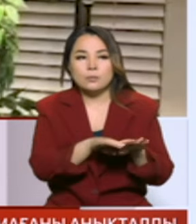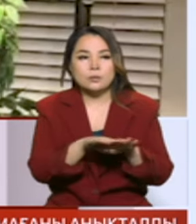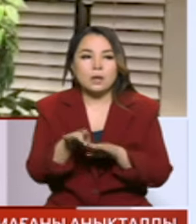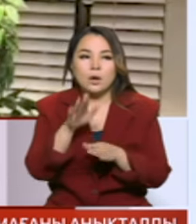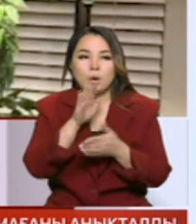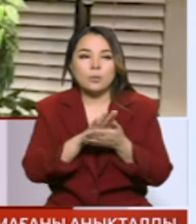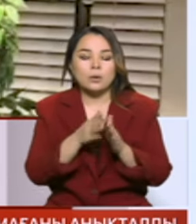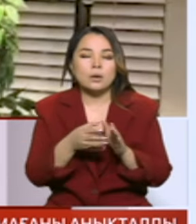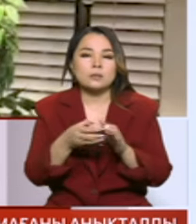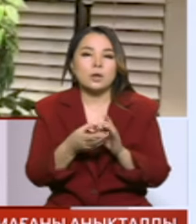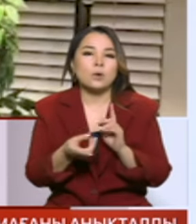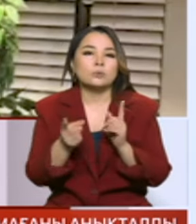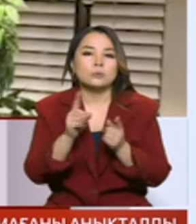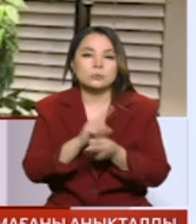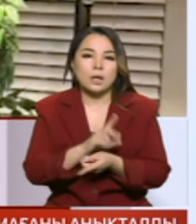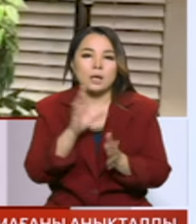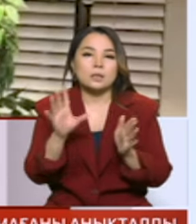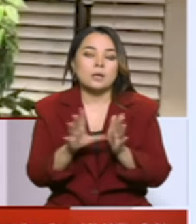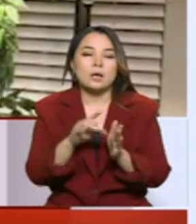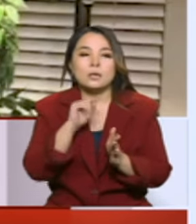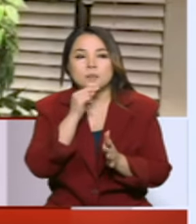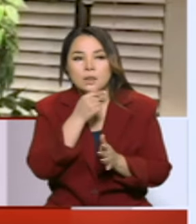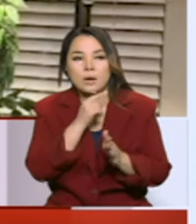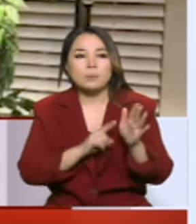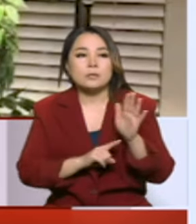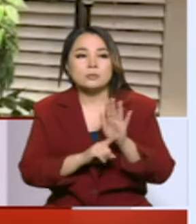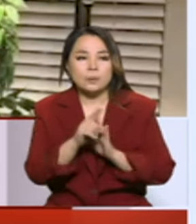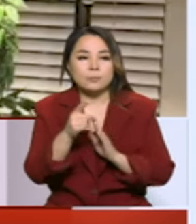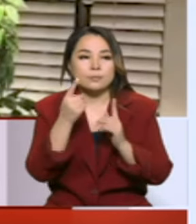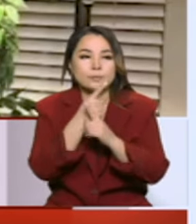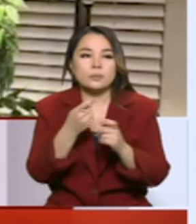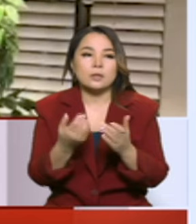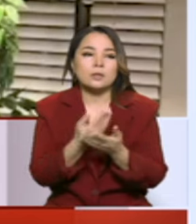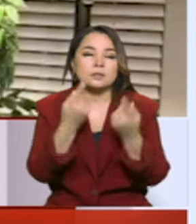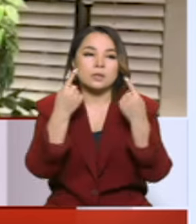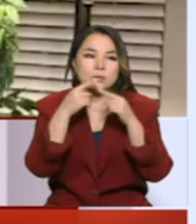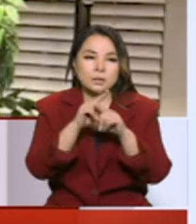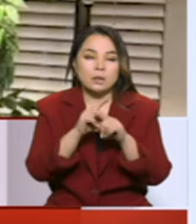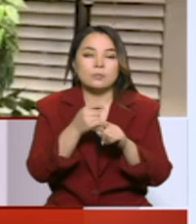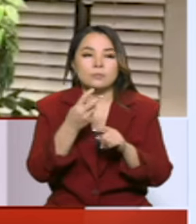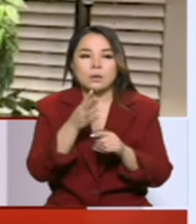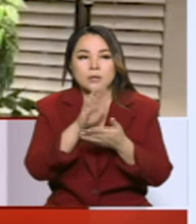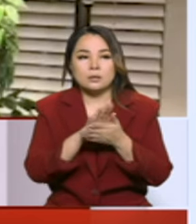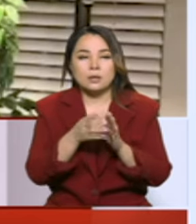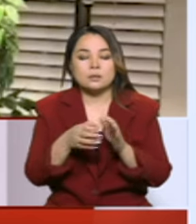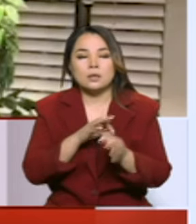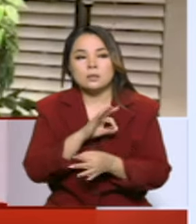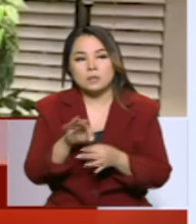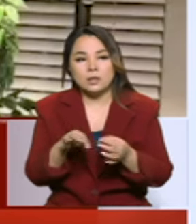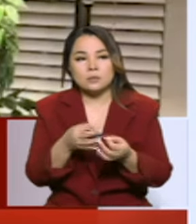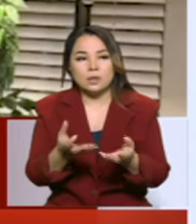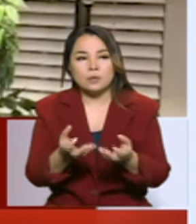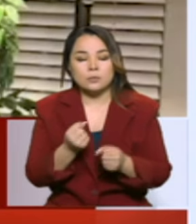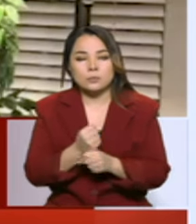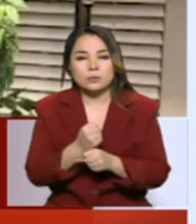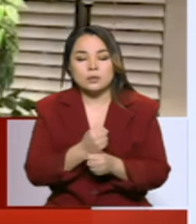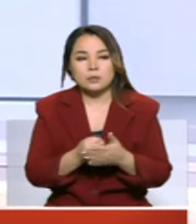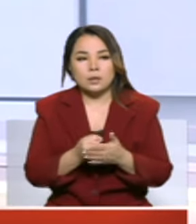уақыт белдеуіне көше отырып, энергияны үнемдеуден бастап, ақпараттық технологияларда бірқатар артықшылықтарға қол